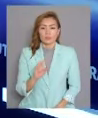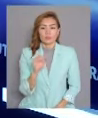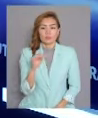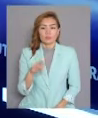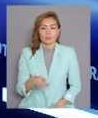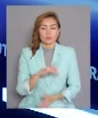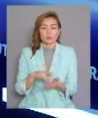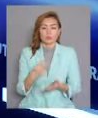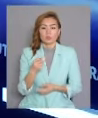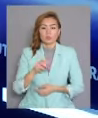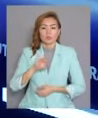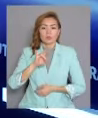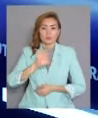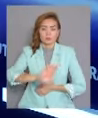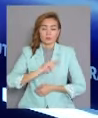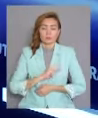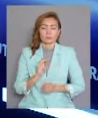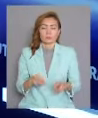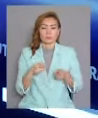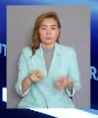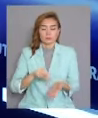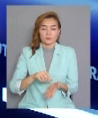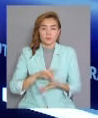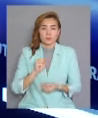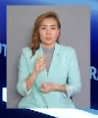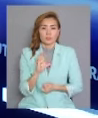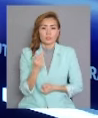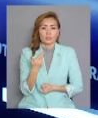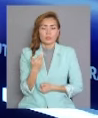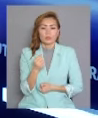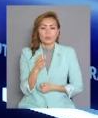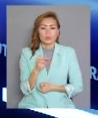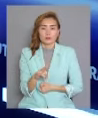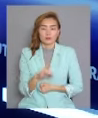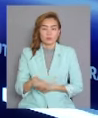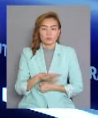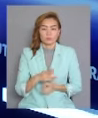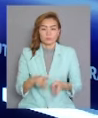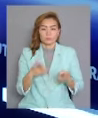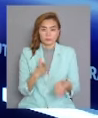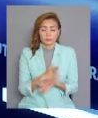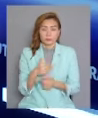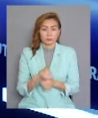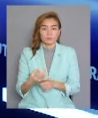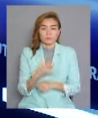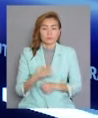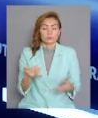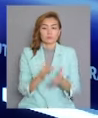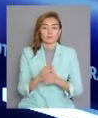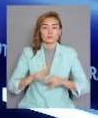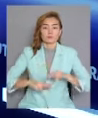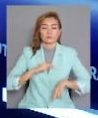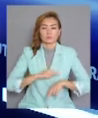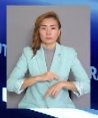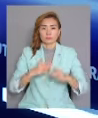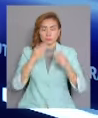Кематеряуской области Серик Шапкенов с рабочим визитом посетил Ташшагильский сельский округ Кызылкагинского района. Глава региона ознакомился со